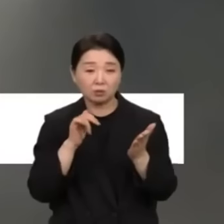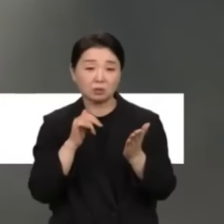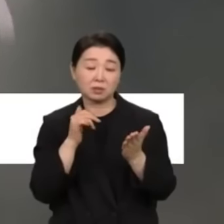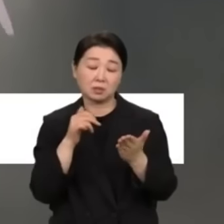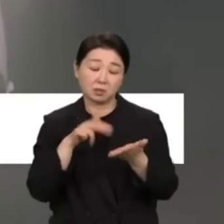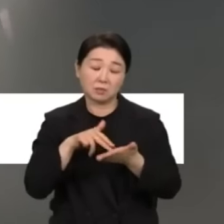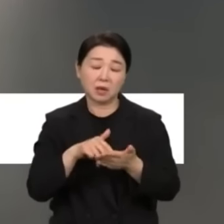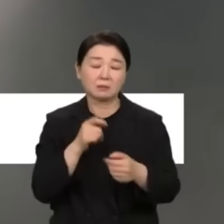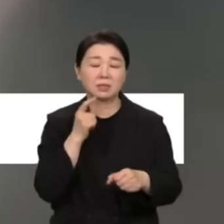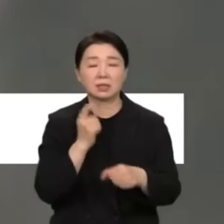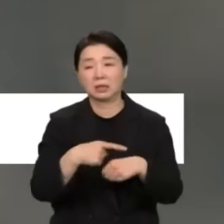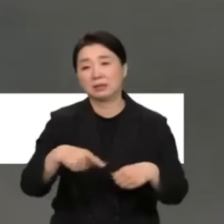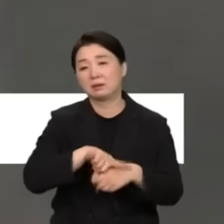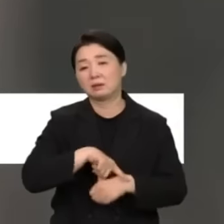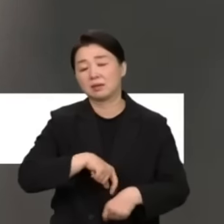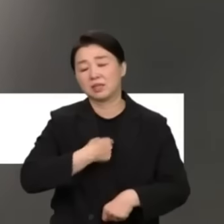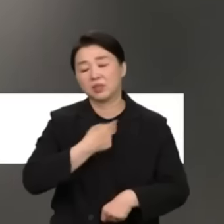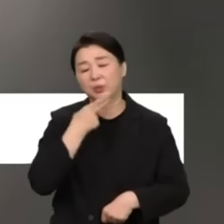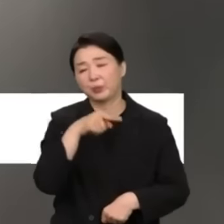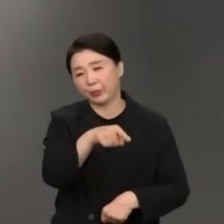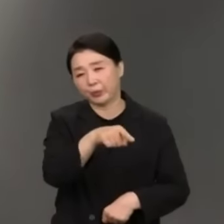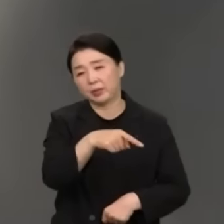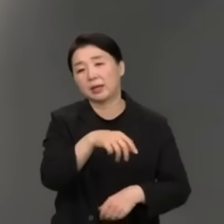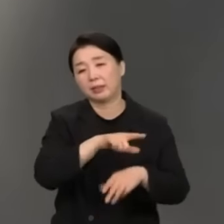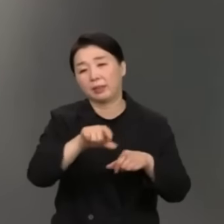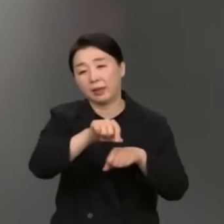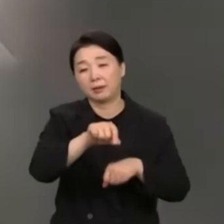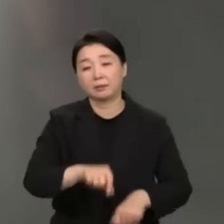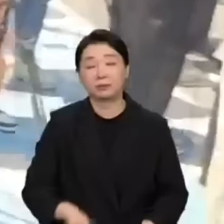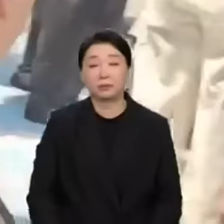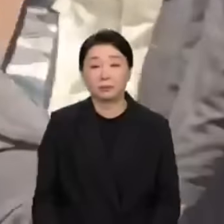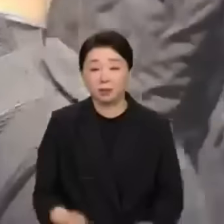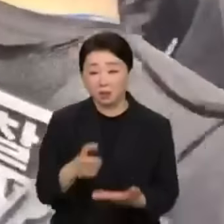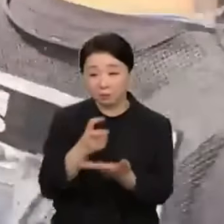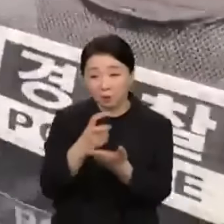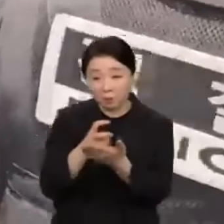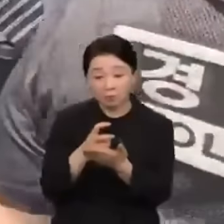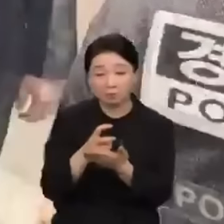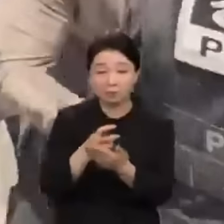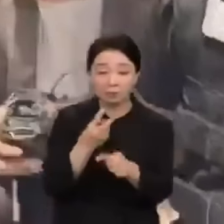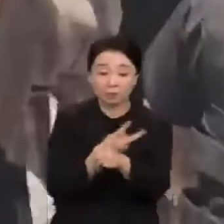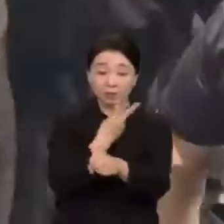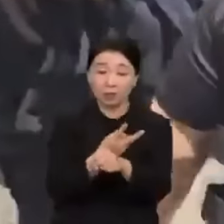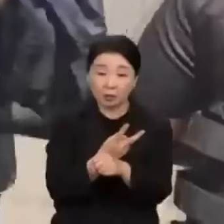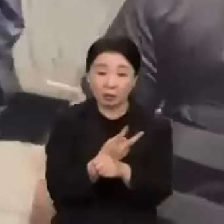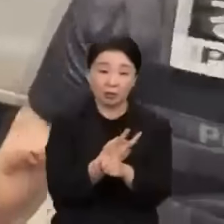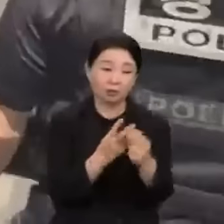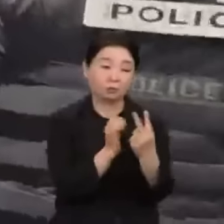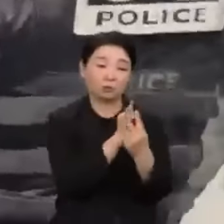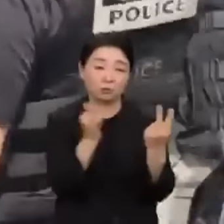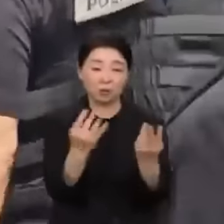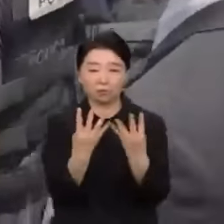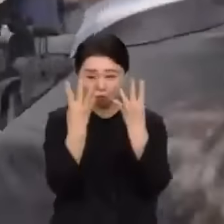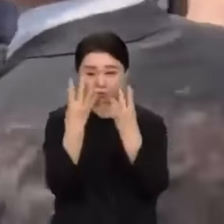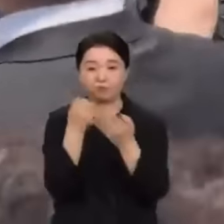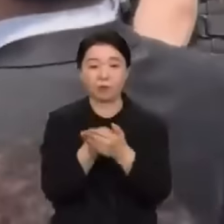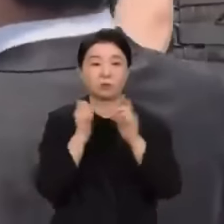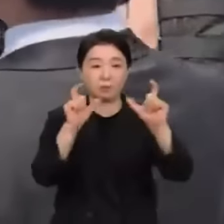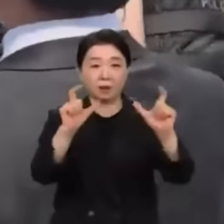늦었고 진정성도 없다고 판단했습니다. 법원은 2시간 만에 중대장과 부중대장 모두 구속